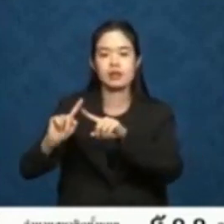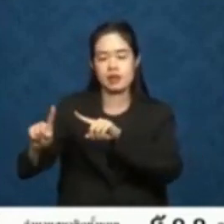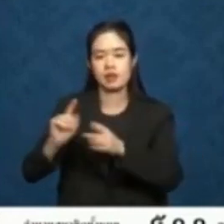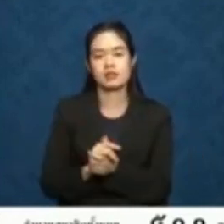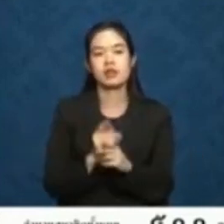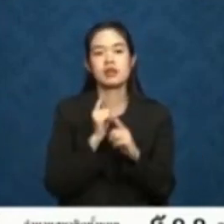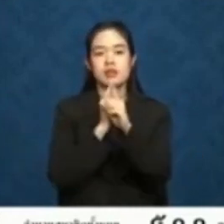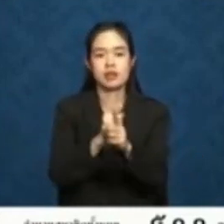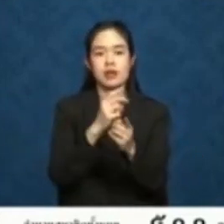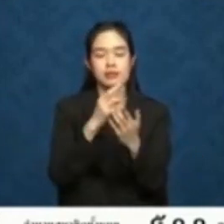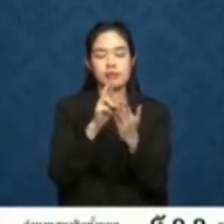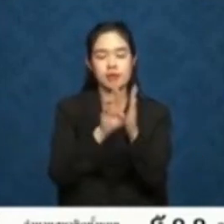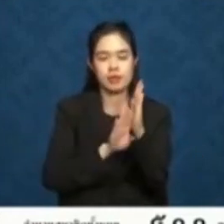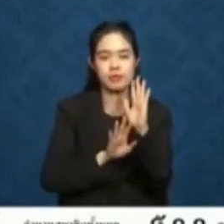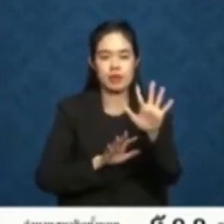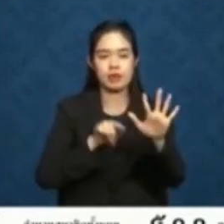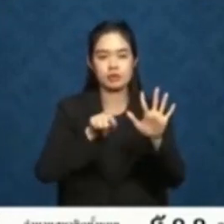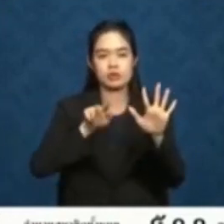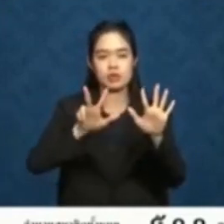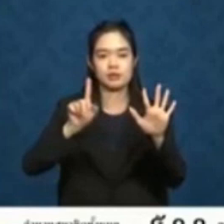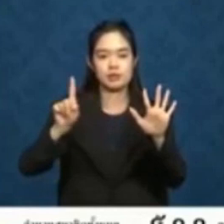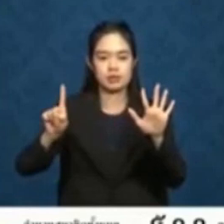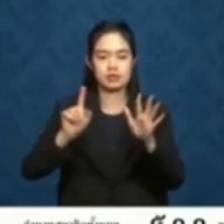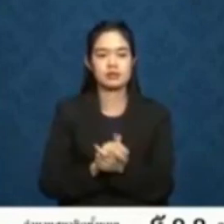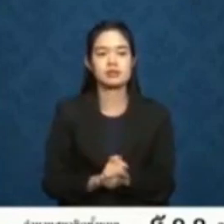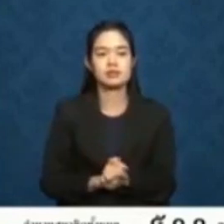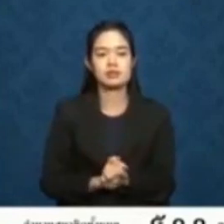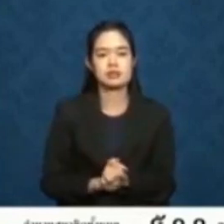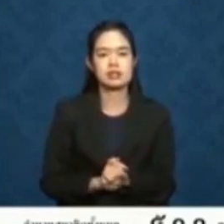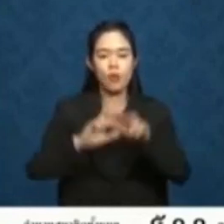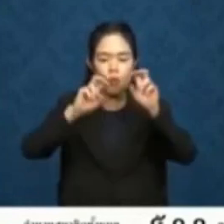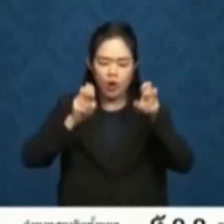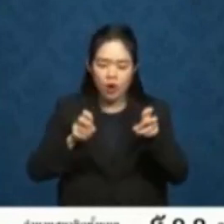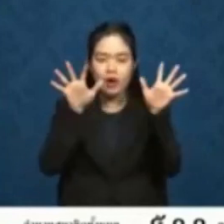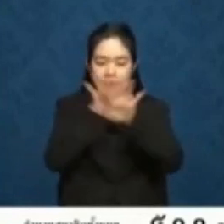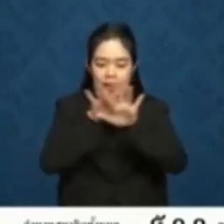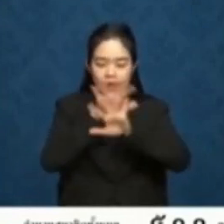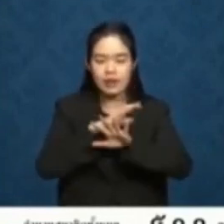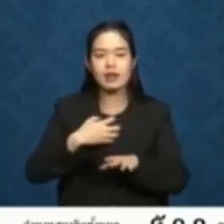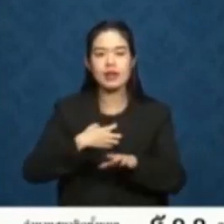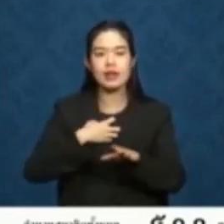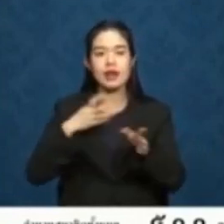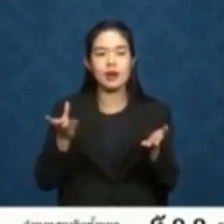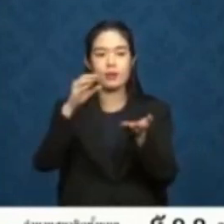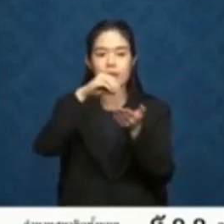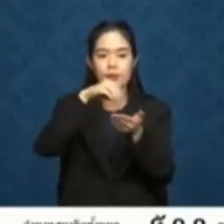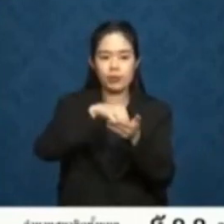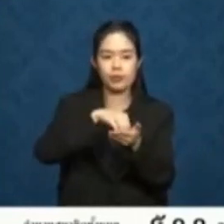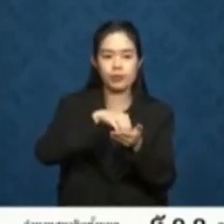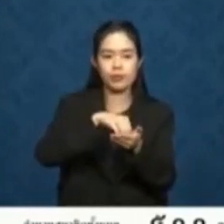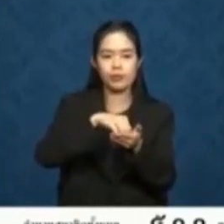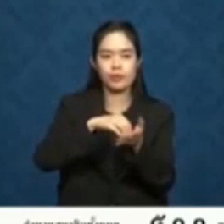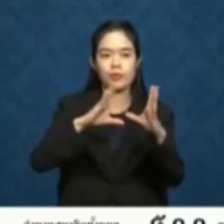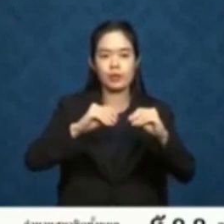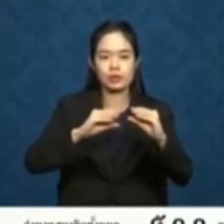ามระเบียบวาระที่ 5.31 ครับซึ่งผมเห็นว่าเป็นเรื่องทำนองเดียวกันสามารถรวมระเบียบวาระในการประชุมเพื่อนำมา